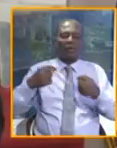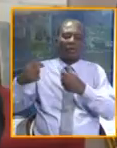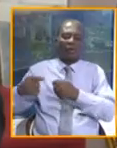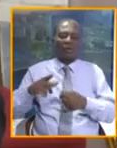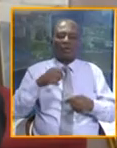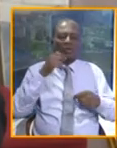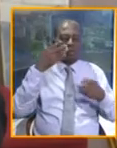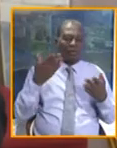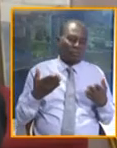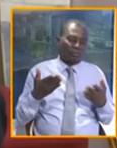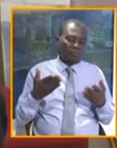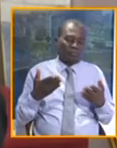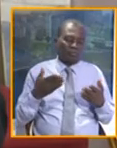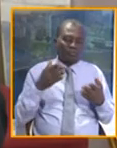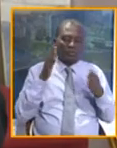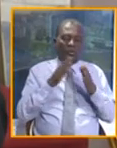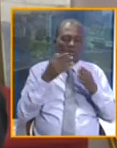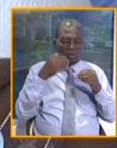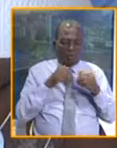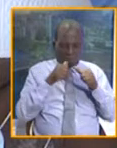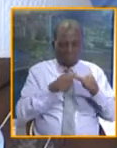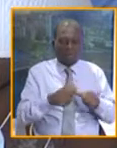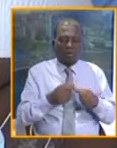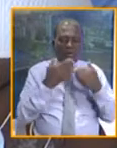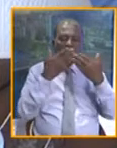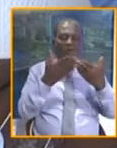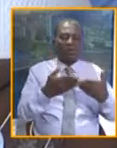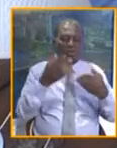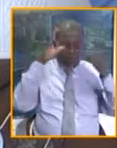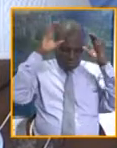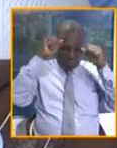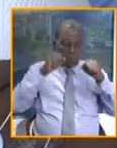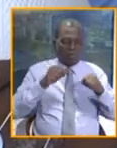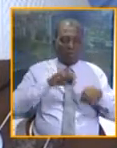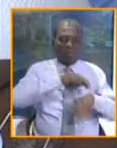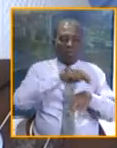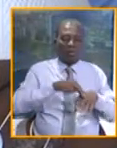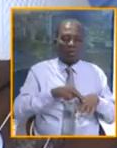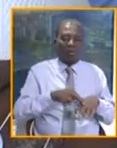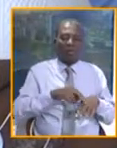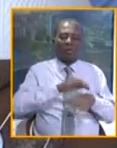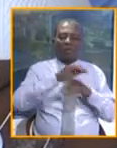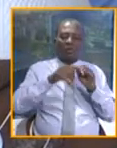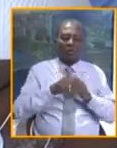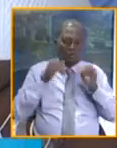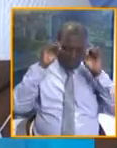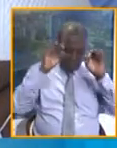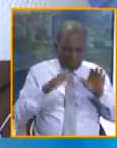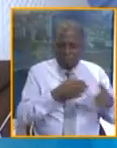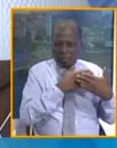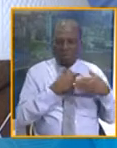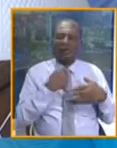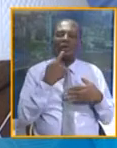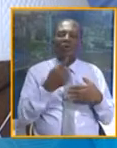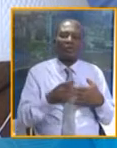leurs remerciements à M. le Président de la République. Les imams me chargent de vous dire, M. le Premier ministre,